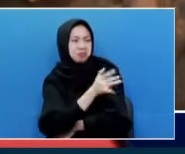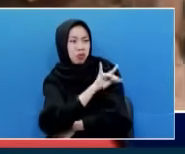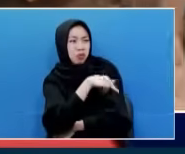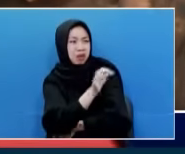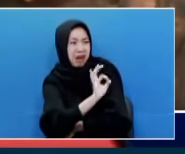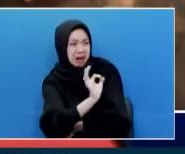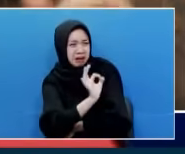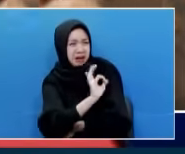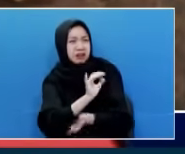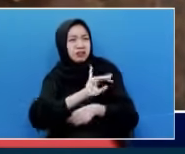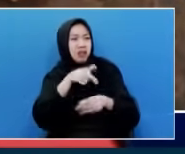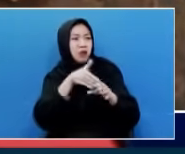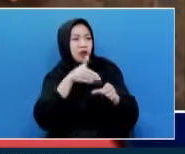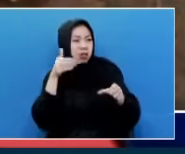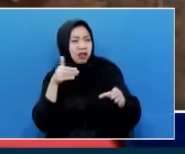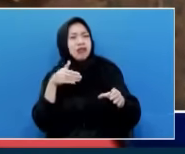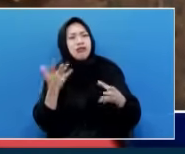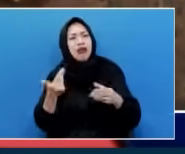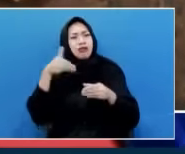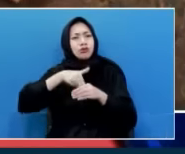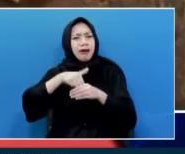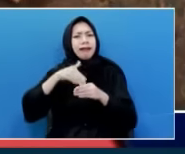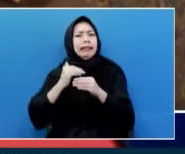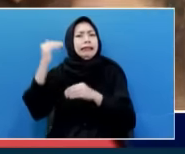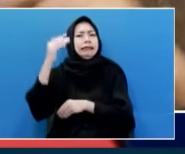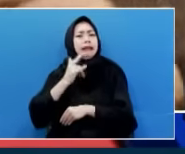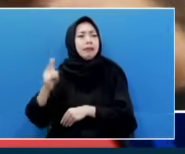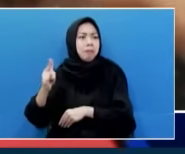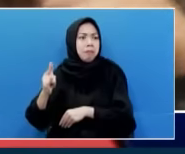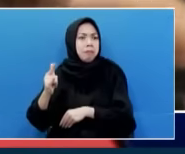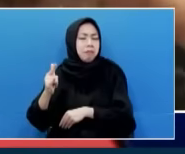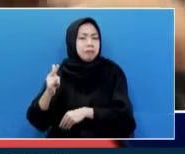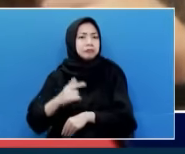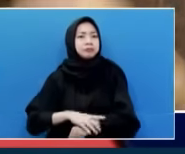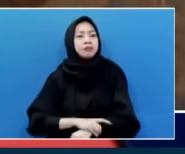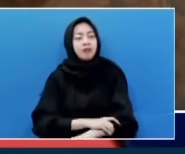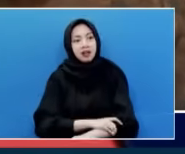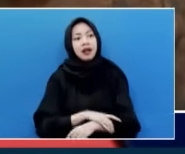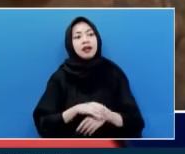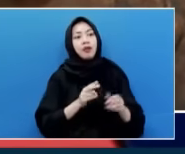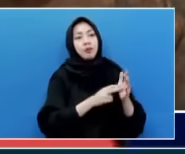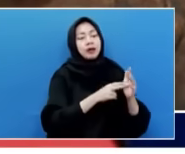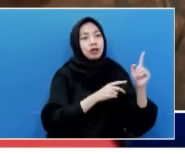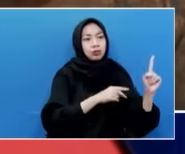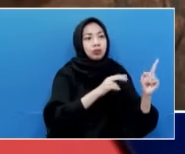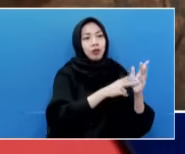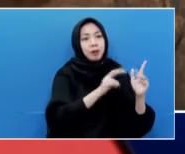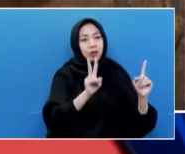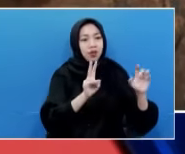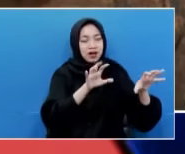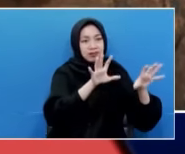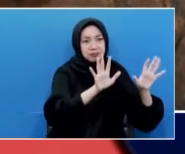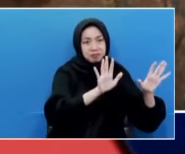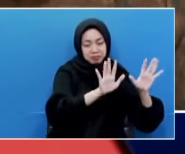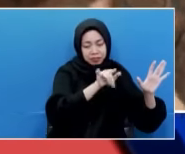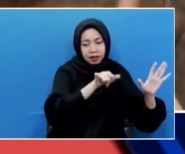survei juga masih margin of error batasnya dengan Gerindra gitu Kan yang nomor dua dan Eh nomor satu gitu kan sehingga ya